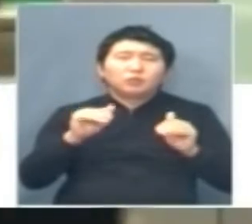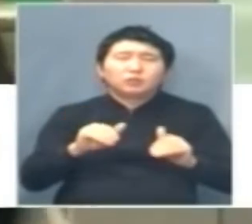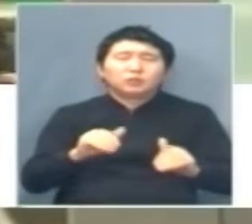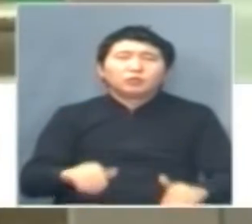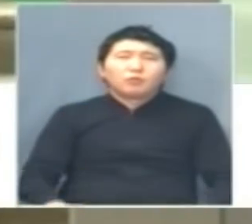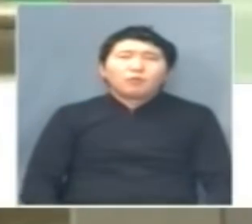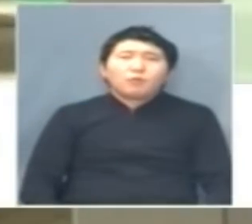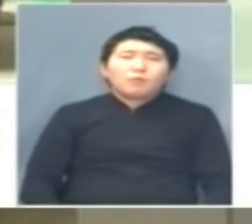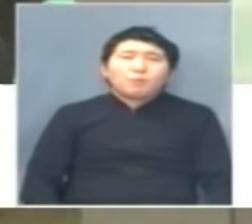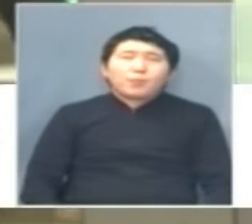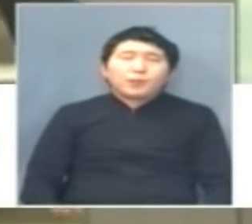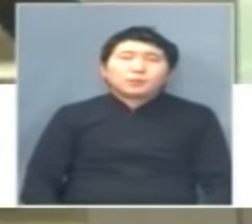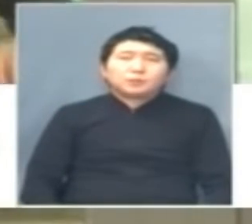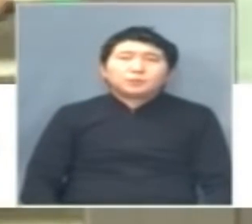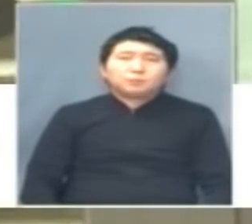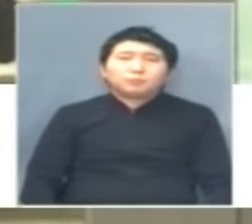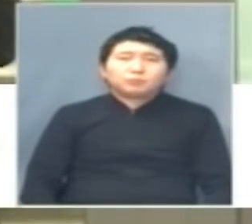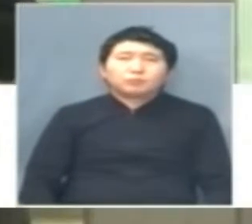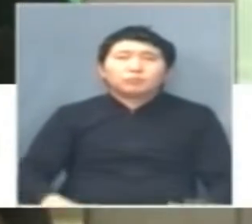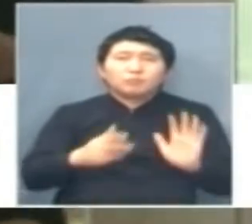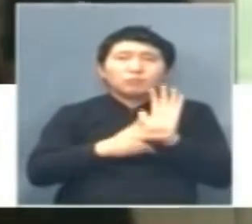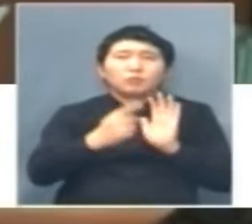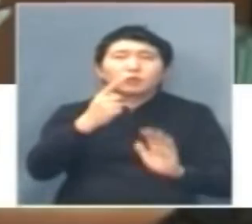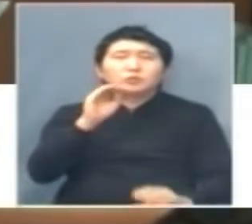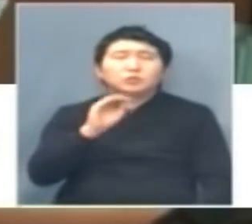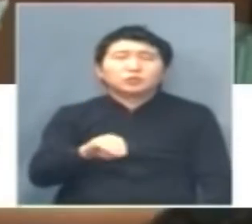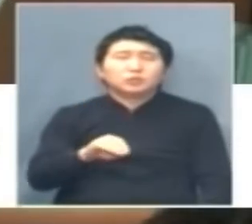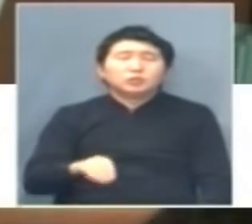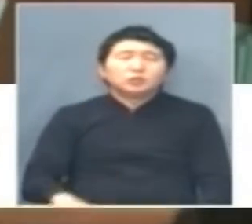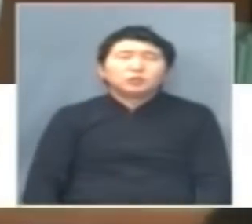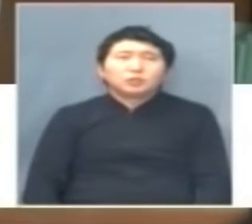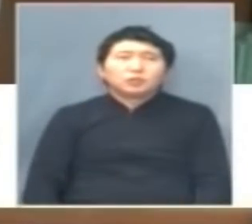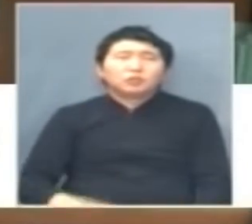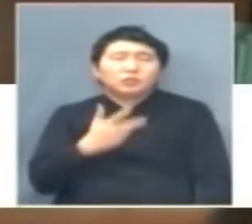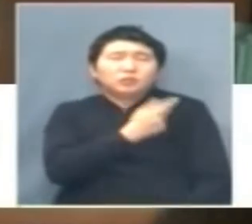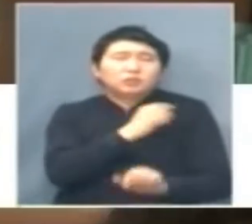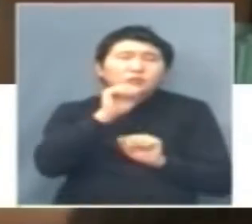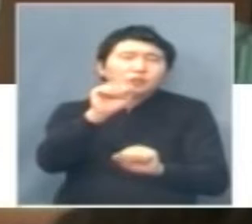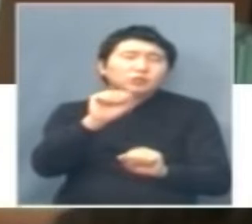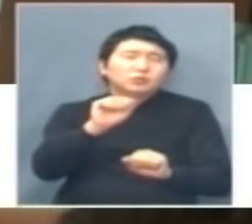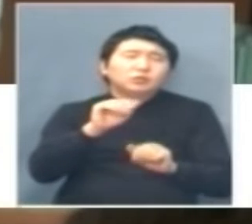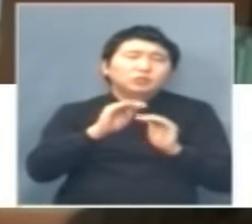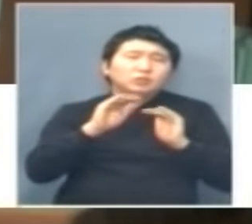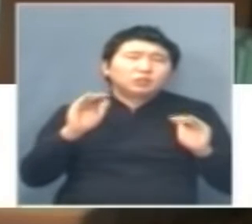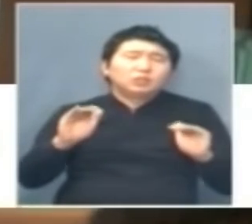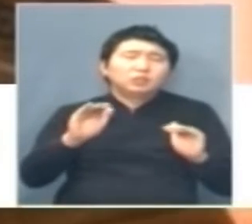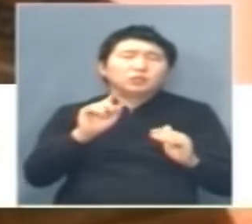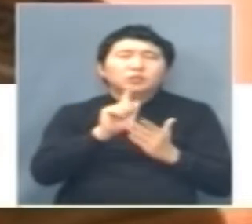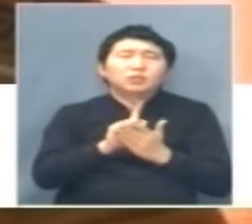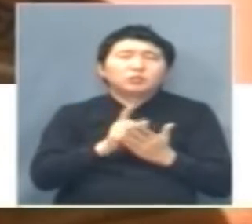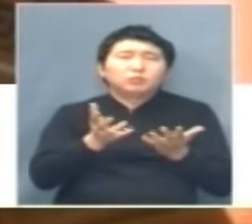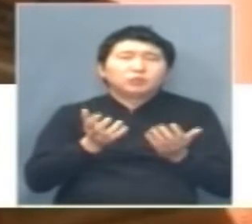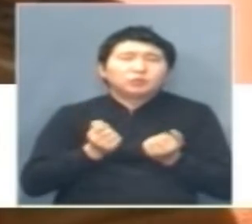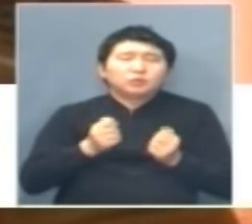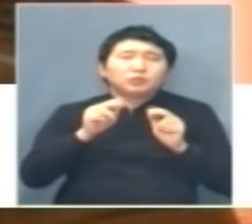подростков, подлежащих вакцинации, превышает 81 тысячу. Сейчас в учебных заведениях проводят активную информационную работу с